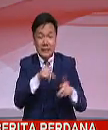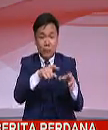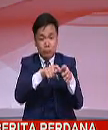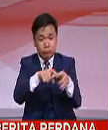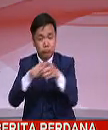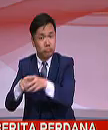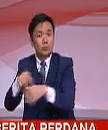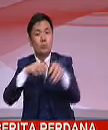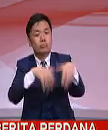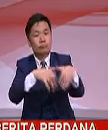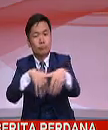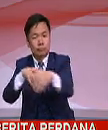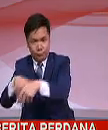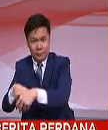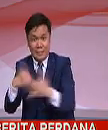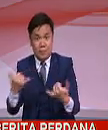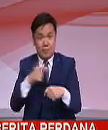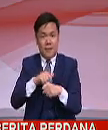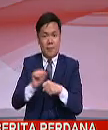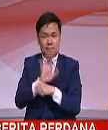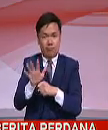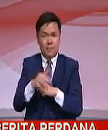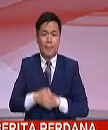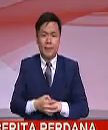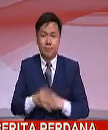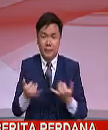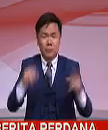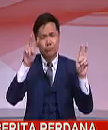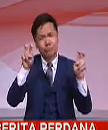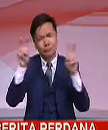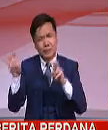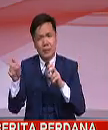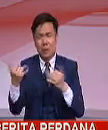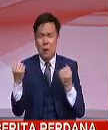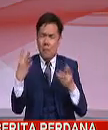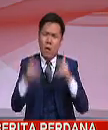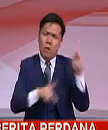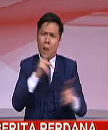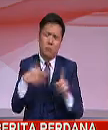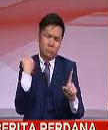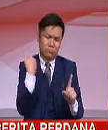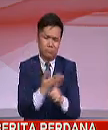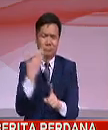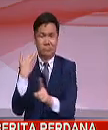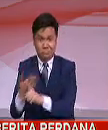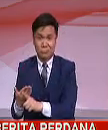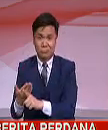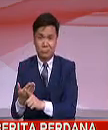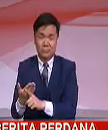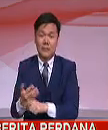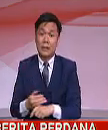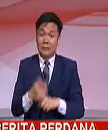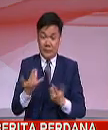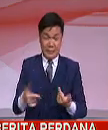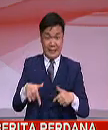ketika COVID-19. Dengan keadaan semasa, isu semasa kita yang banyak yang dibuang kerja. Jadi dengan adanya